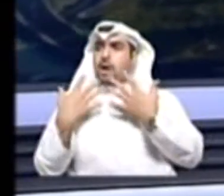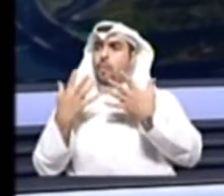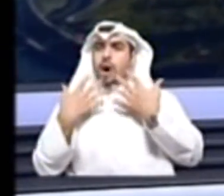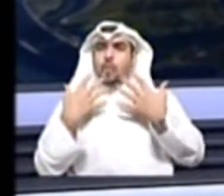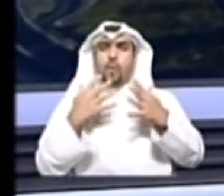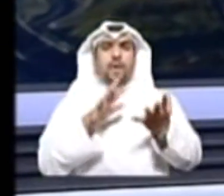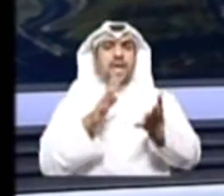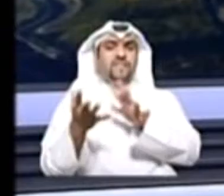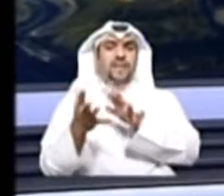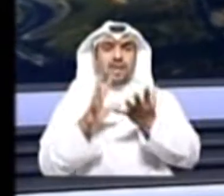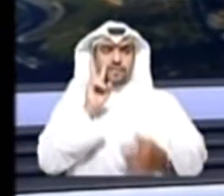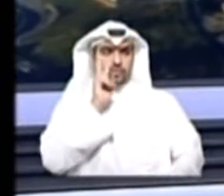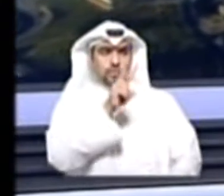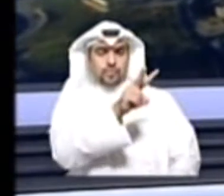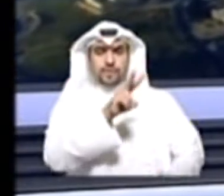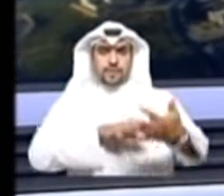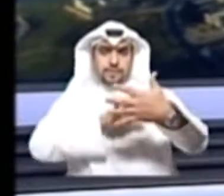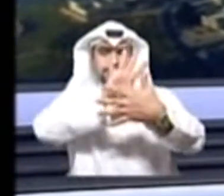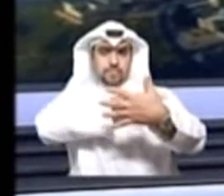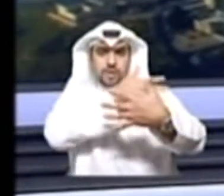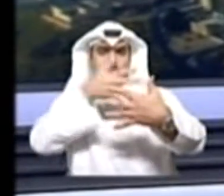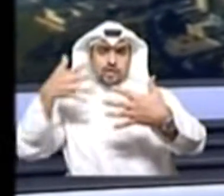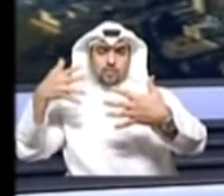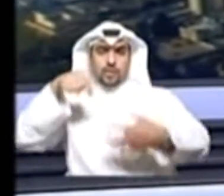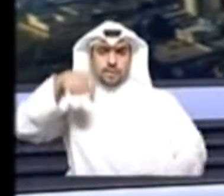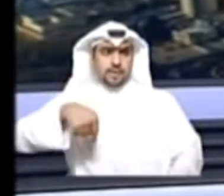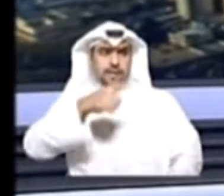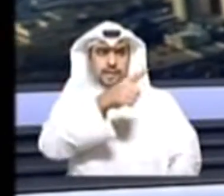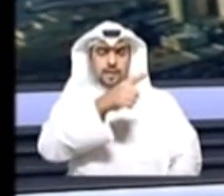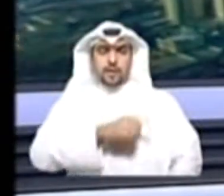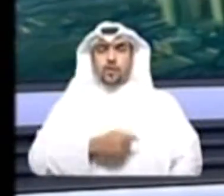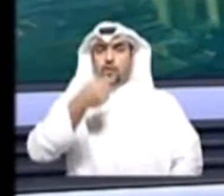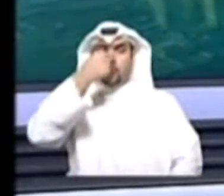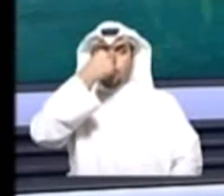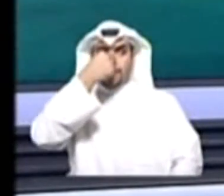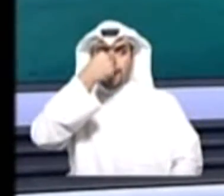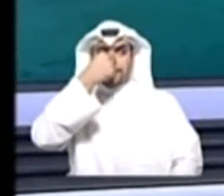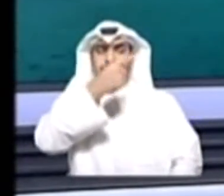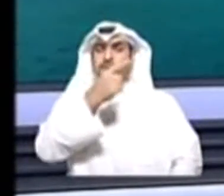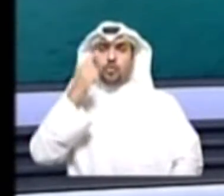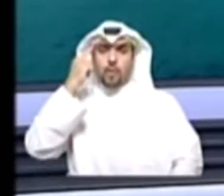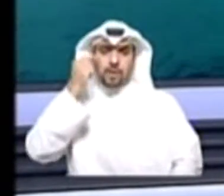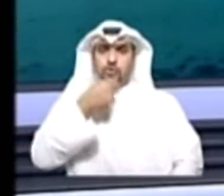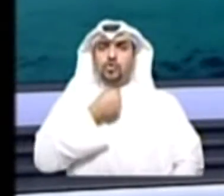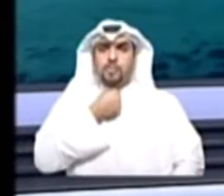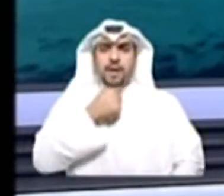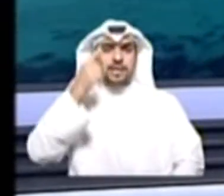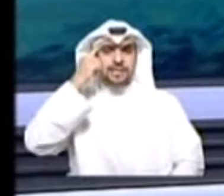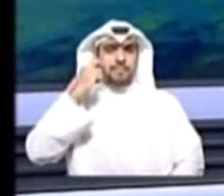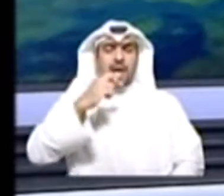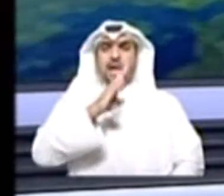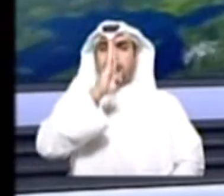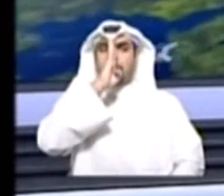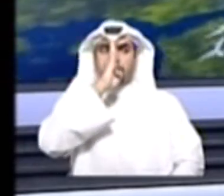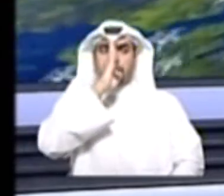تكون صافية، رياح كلها شمالية غربية، راح تكون سرعتها من 10 إلى 30، بعدين من 15 إلى 40 يوم السبت الأحد الاثنين. درجات الحرارة